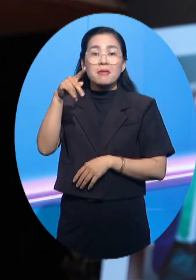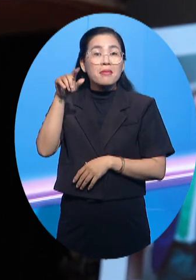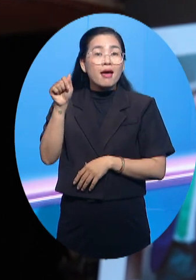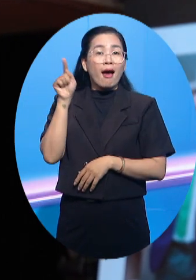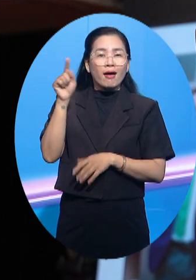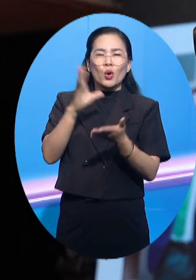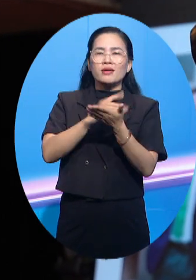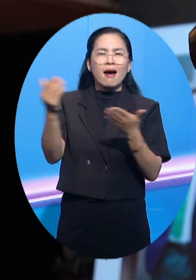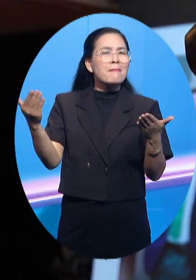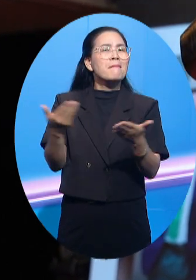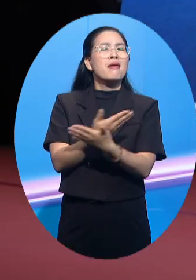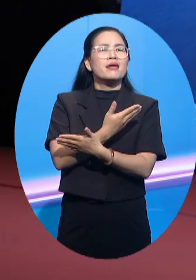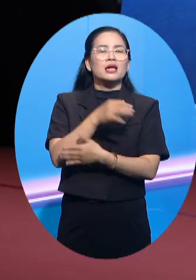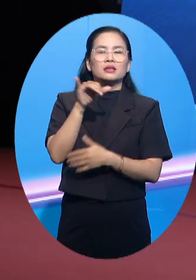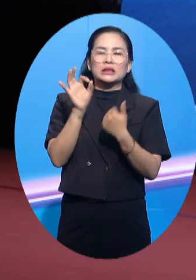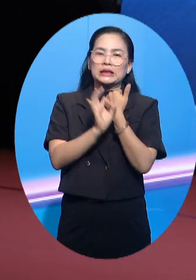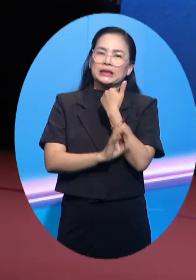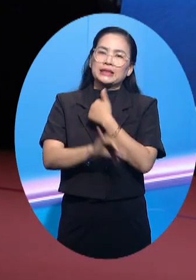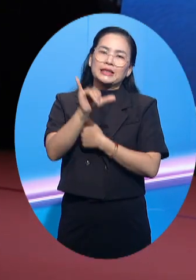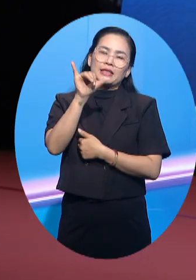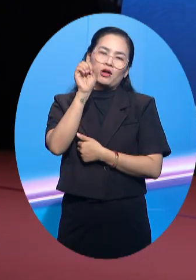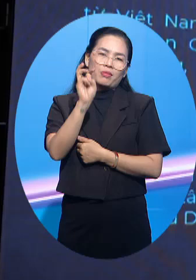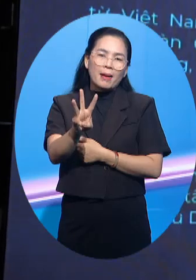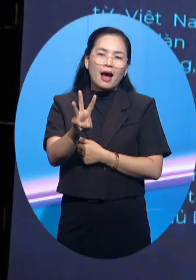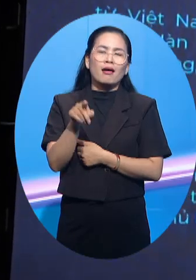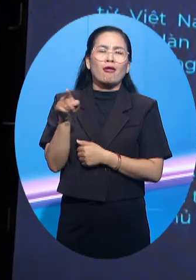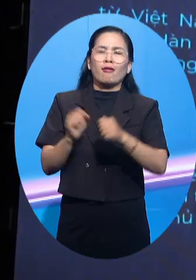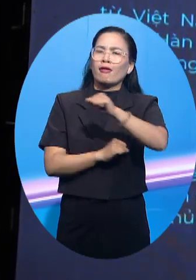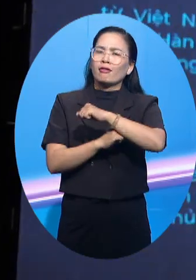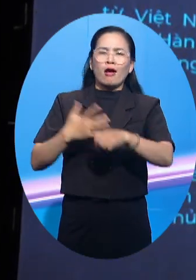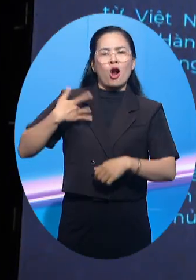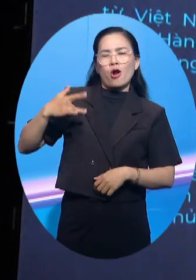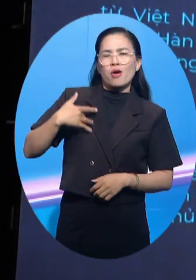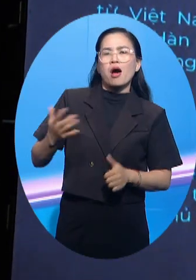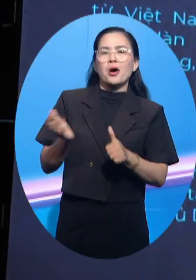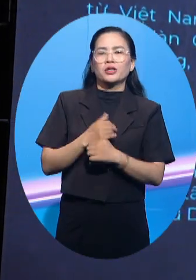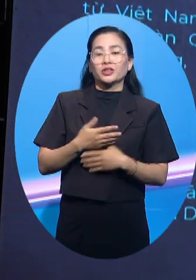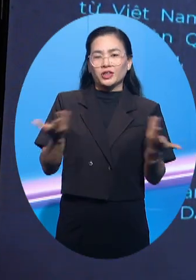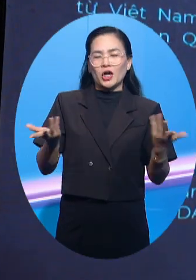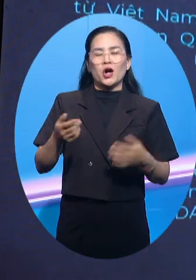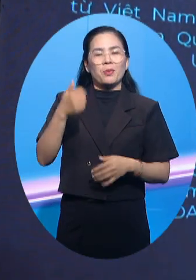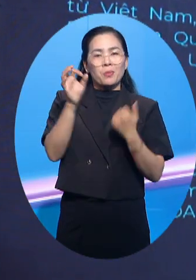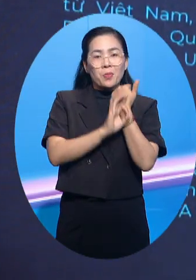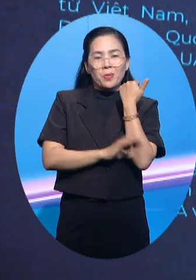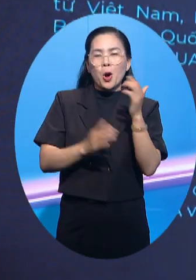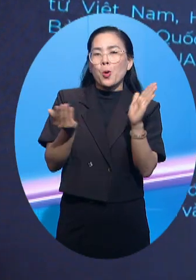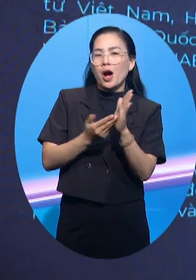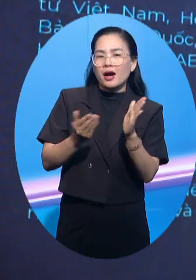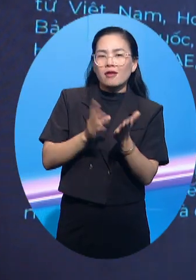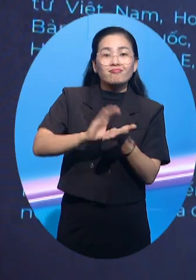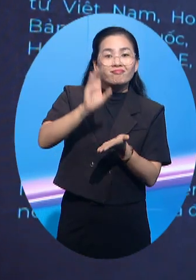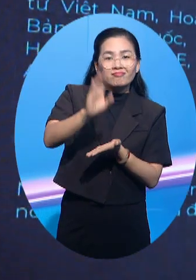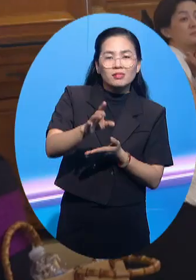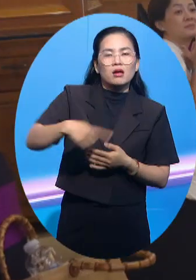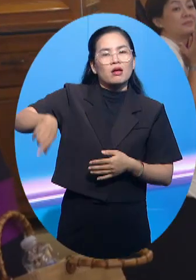dự án mới nhất nằm trong quy hoạch của 63 tỉnh thành. Đây đã trở thành nền tảng thuận tiện và hữu hiệu cho các tỉnh thành quảng bá tiềm năng đầu tư của mình và giúp